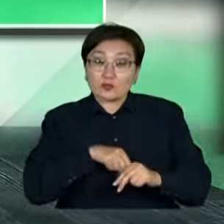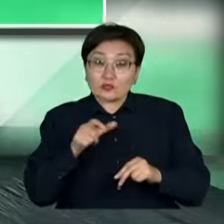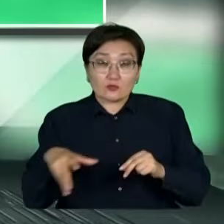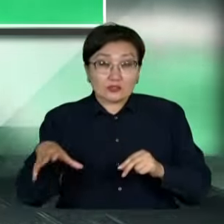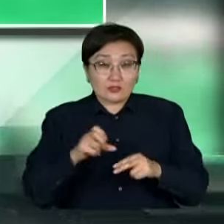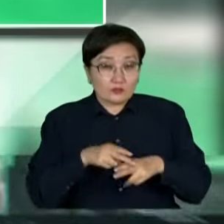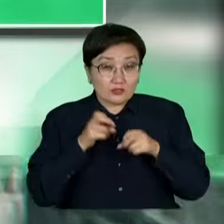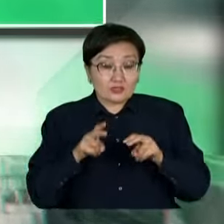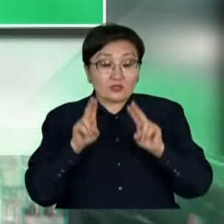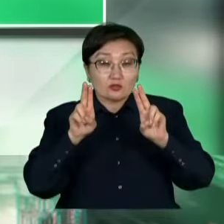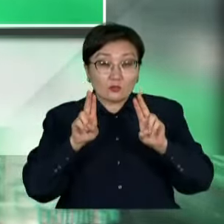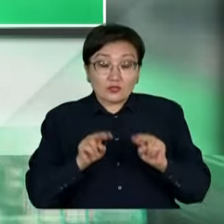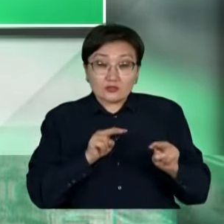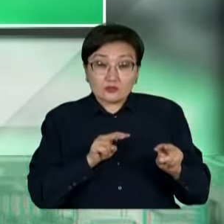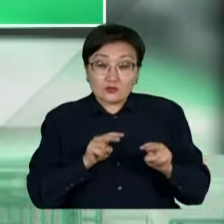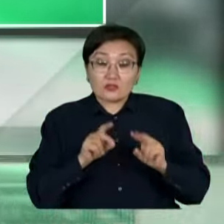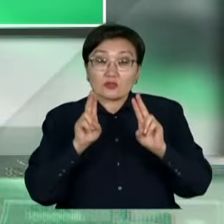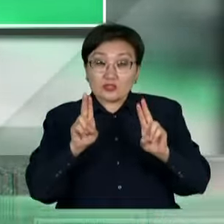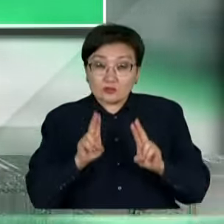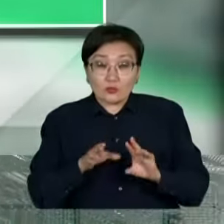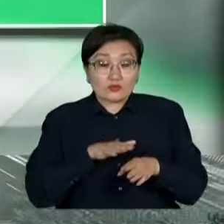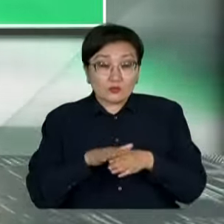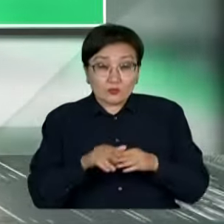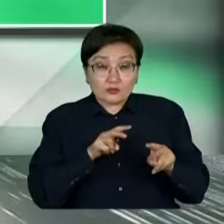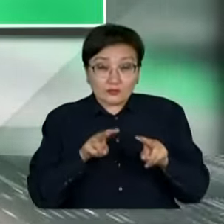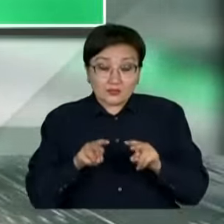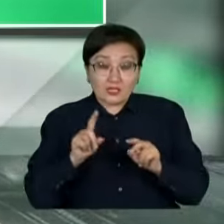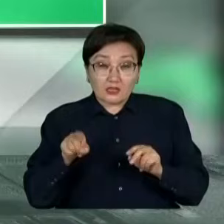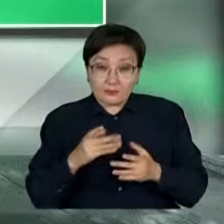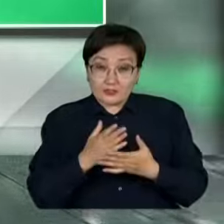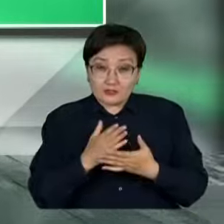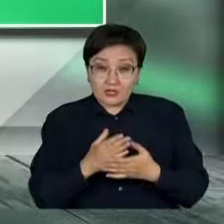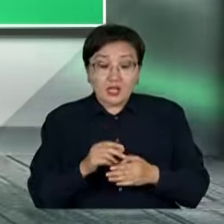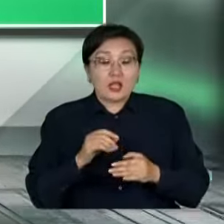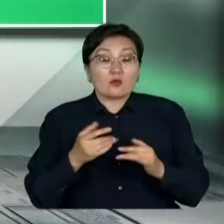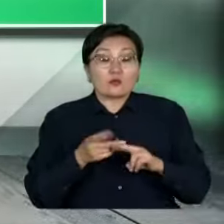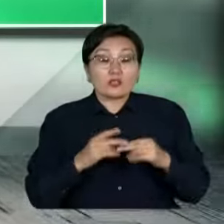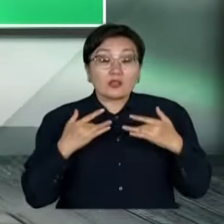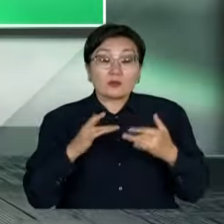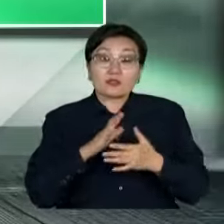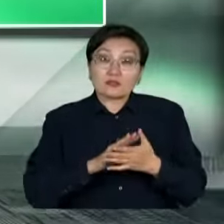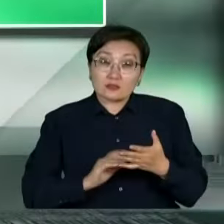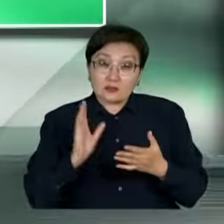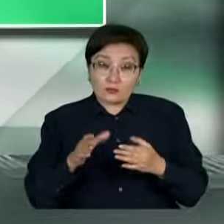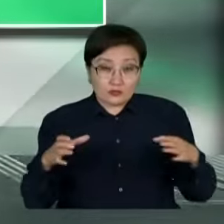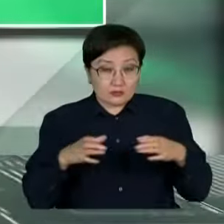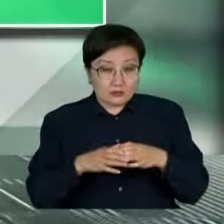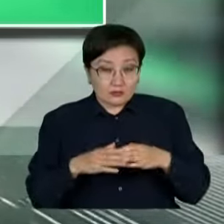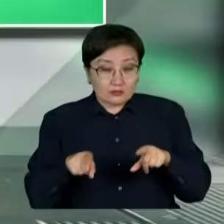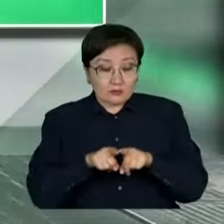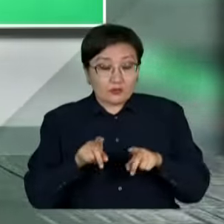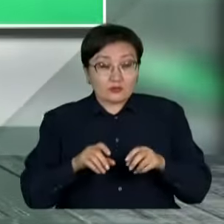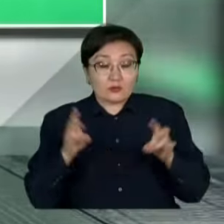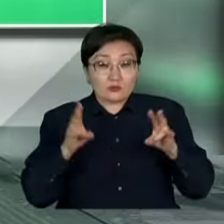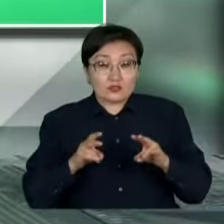барлық қауіпсіздік техникасы нормалар мен ережелерін мүлтіксіз сақтауды талап етеді және талап етуді жалғастыра береді. Компания болашақта осындай